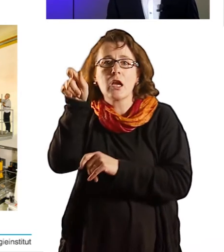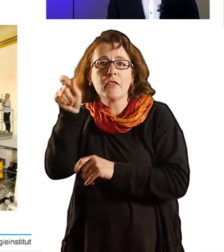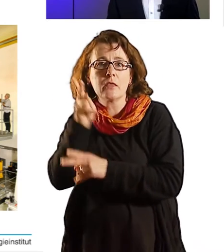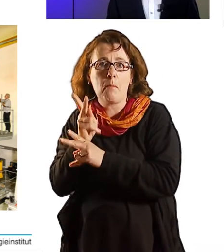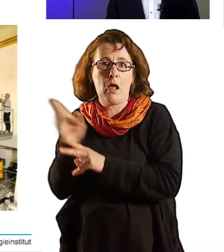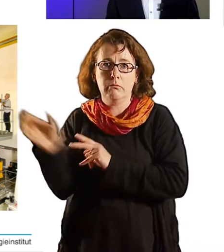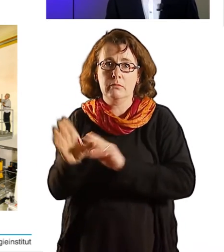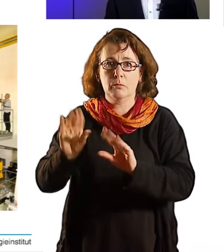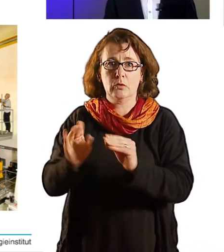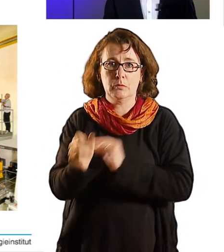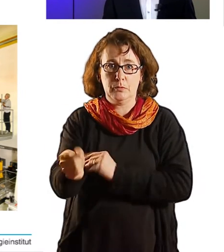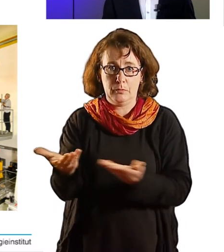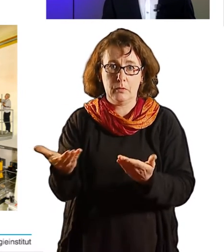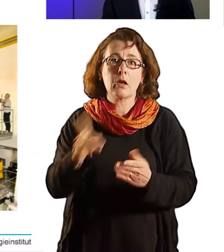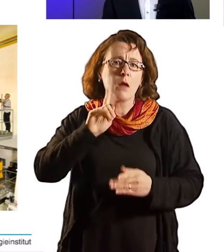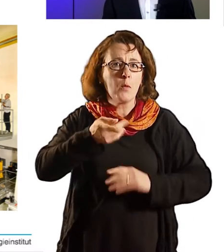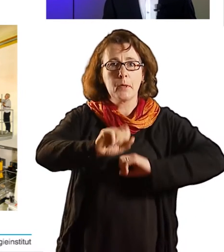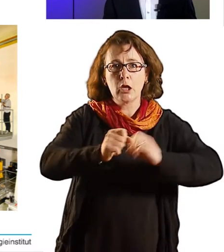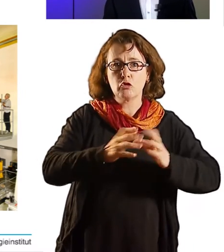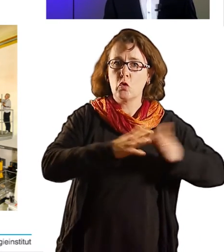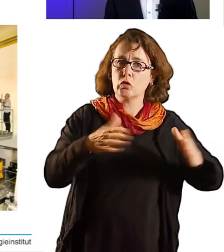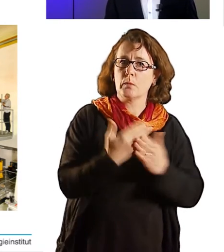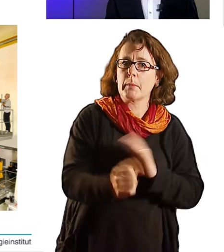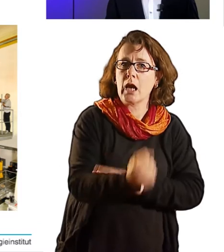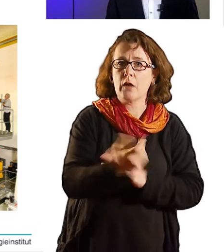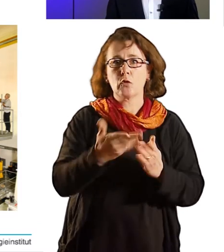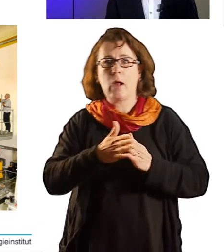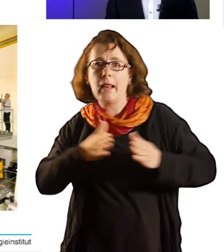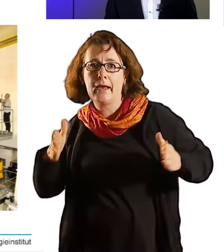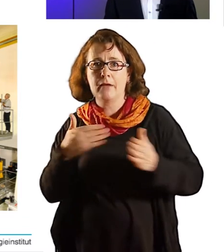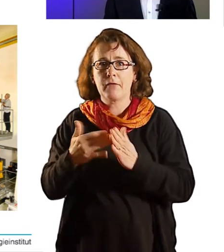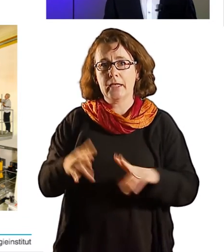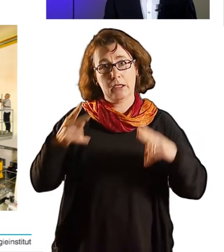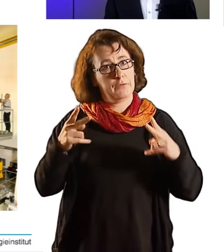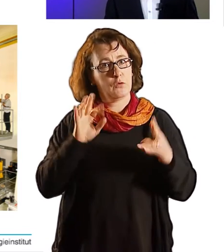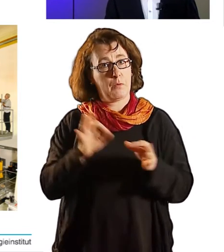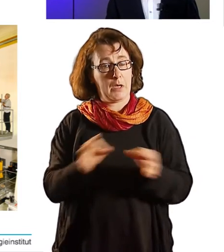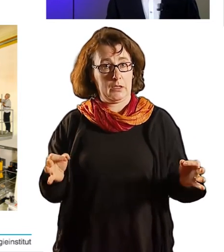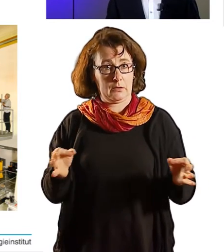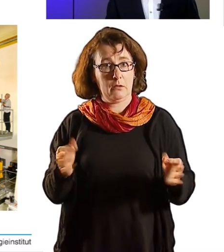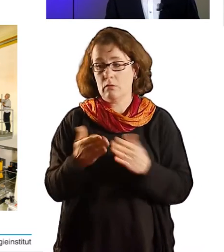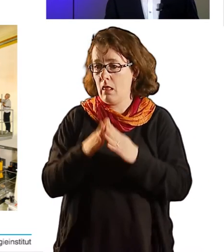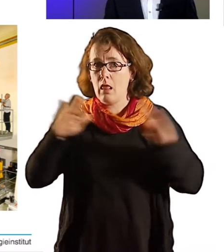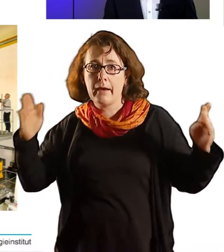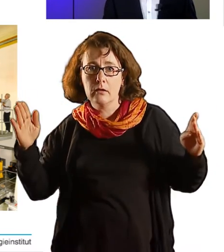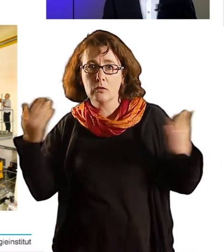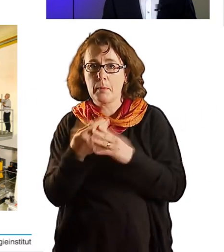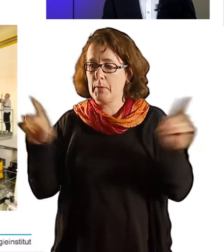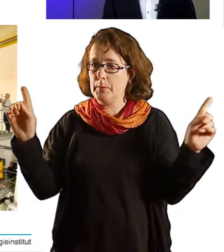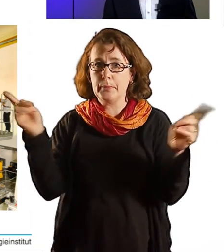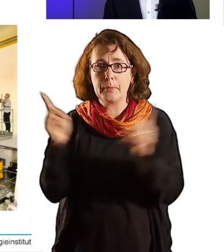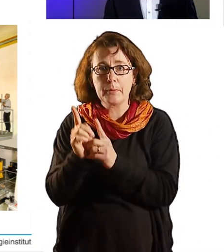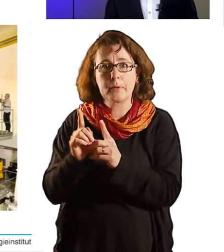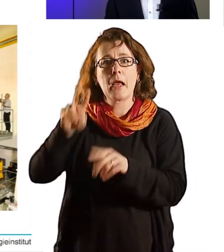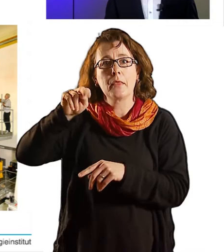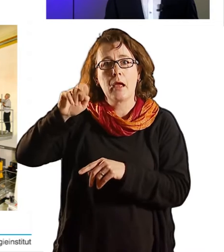Quantennormale eingesetzt. Aber auch mechanische Größen wie Kräfte oder Längen besitzen weiterhin eine große Bedeutung, letztere zum Beispiel im Zusammenhang